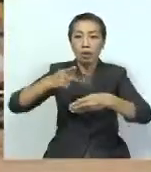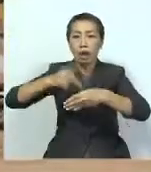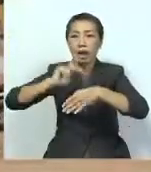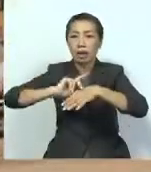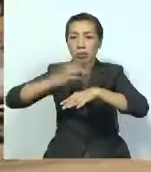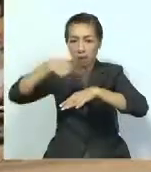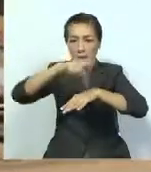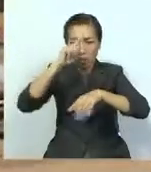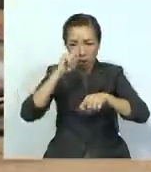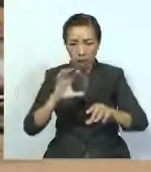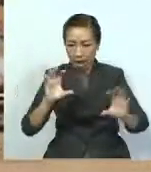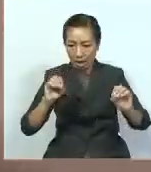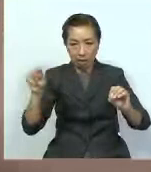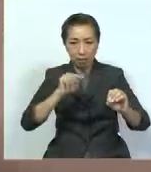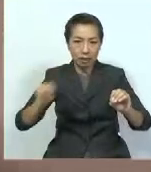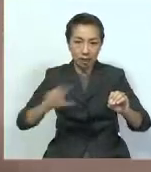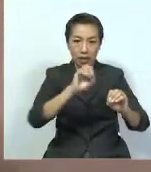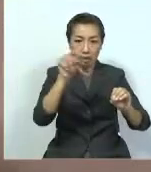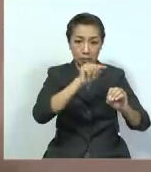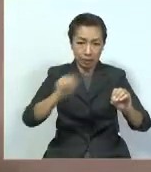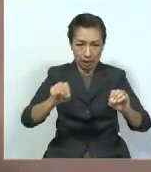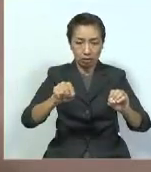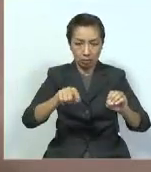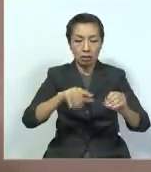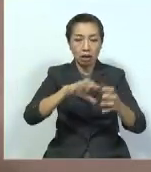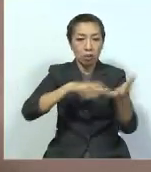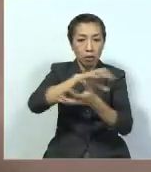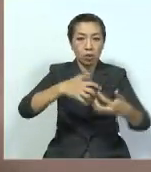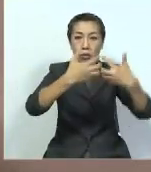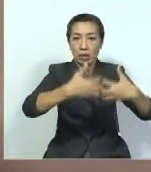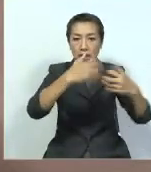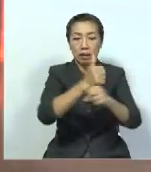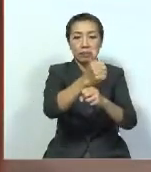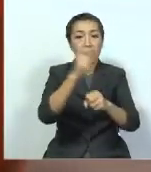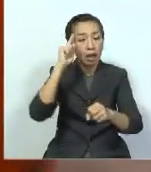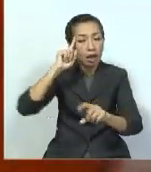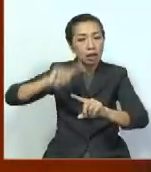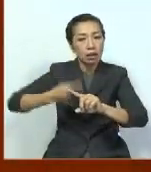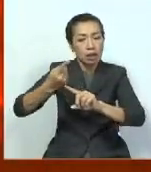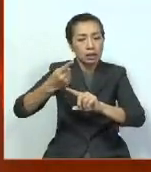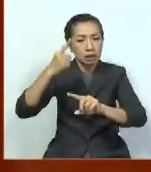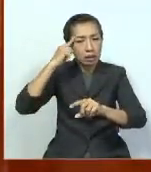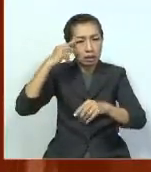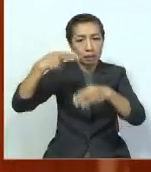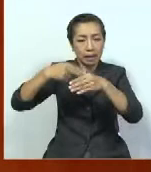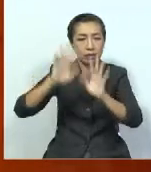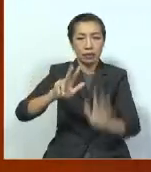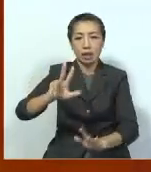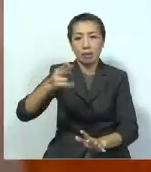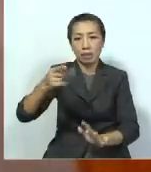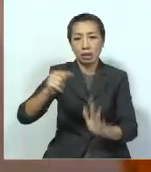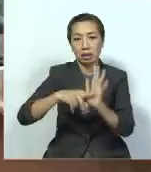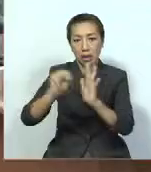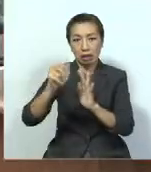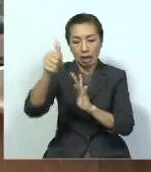ชาติในอัตราส่วน50:50นะคะซึ่งจะมีปริมาณการใช้น้ำมันปาล์มดิบเดือนละ 30,000 ตันค่ะก็คาดว่าจะเริ่มเดิน